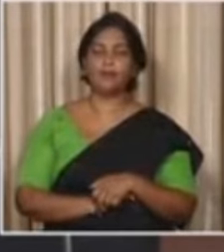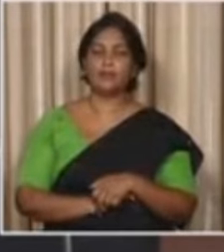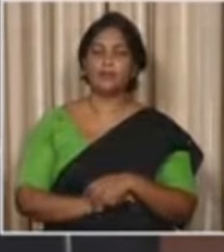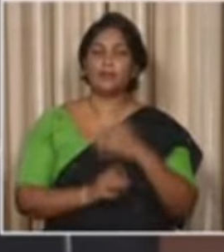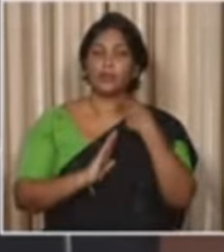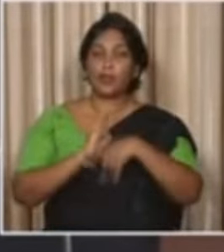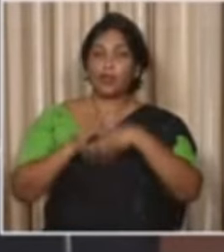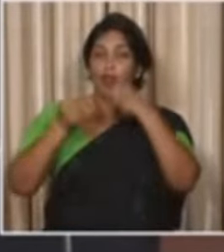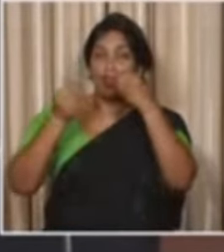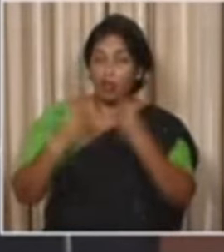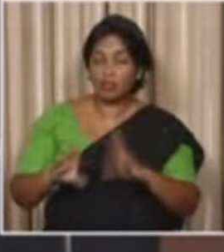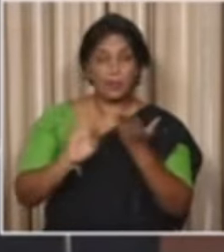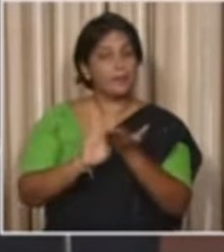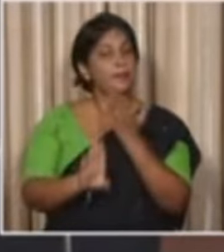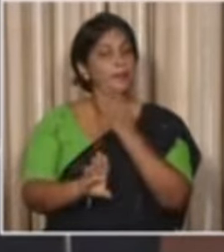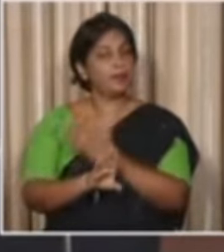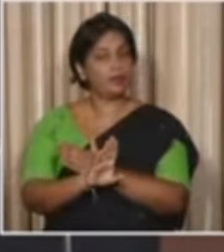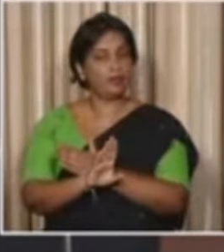බංකුවලොත් වෙන්න කලින්